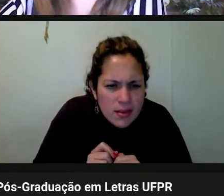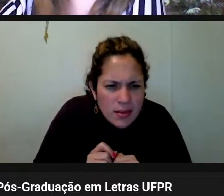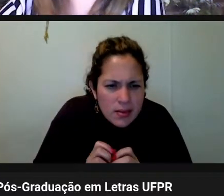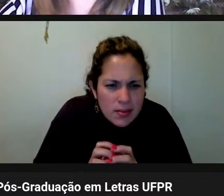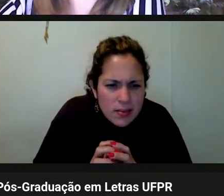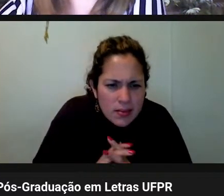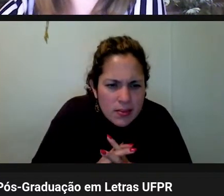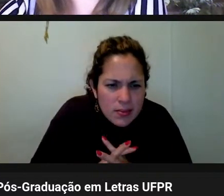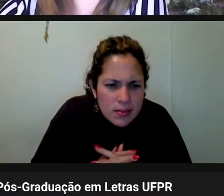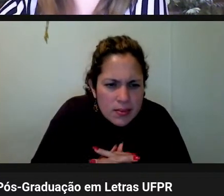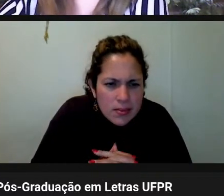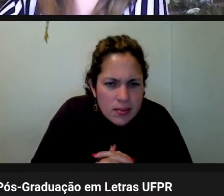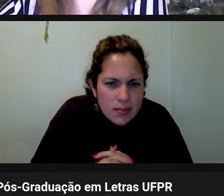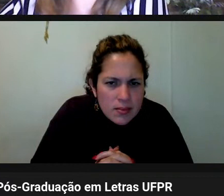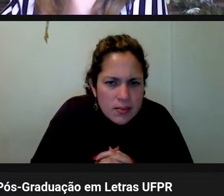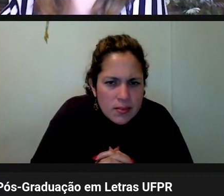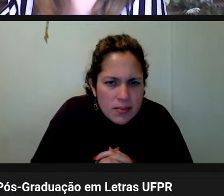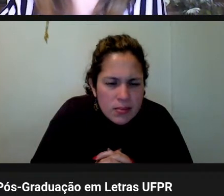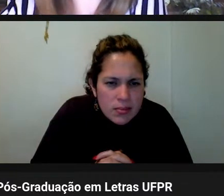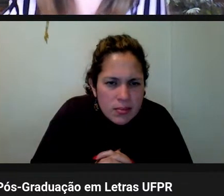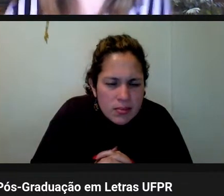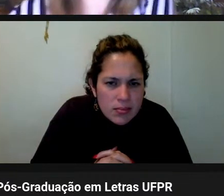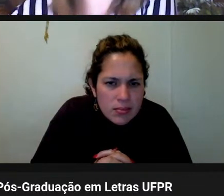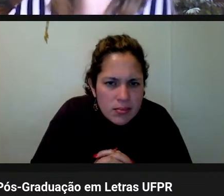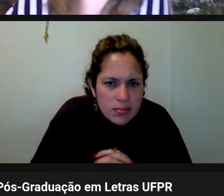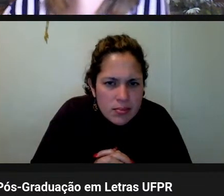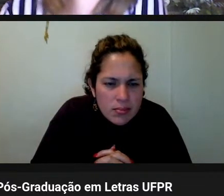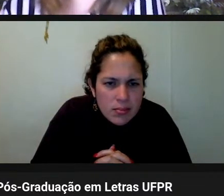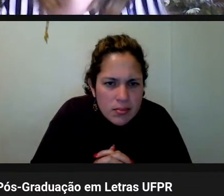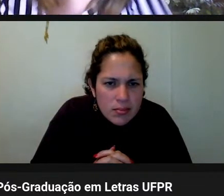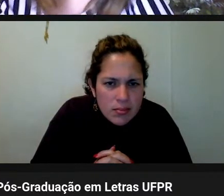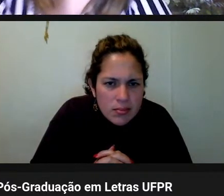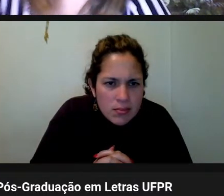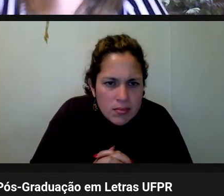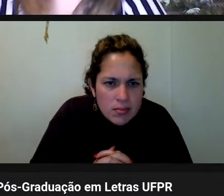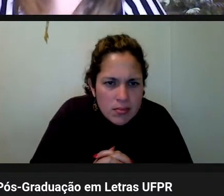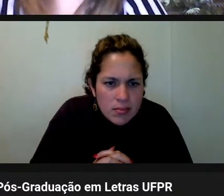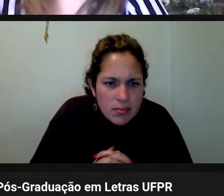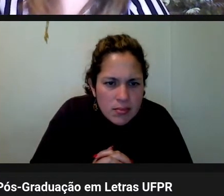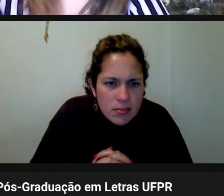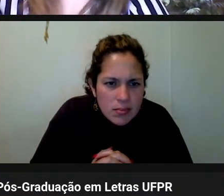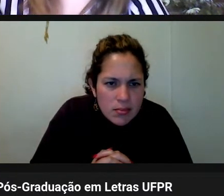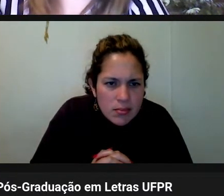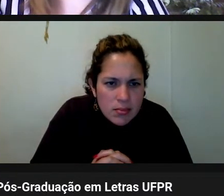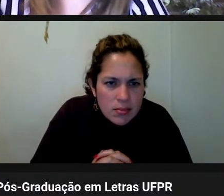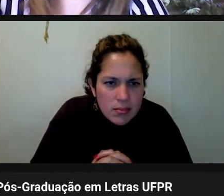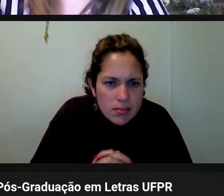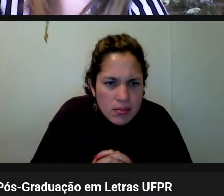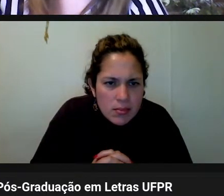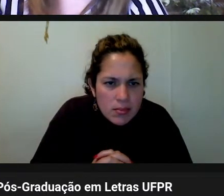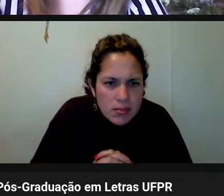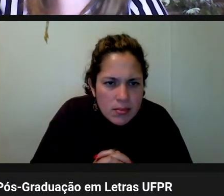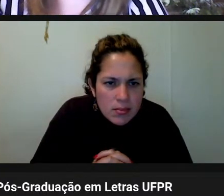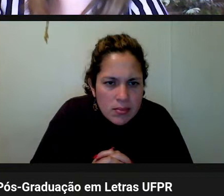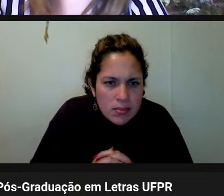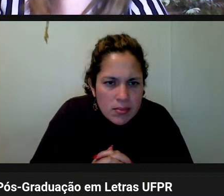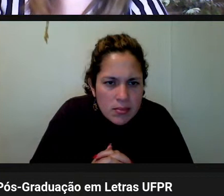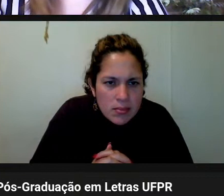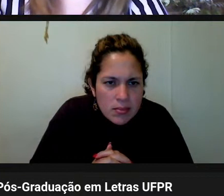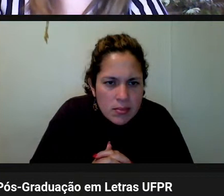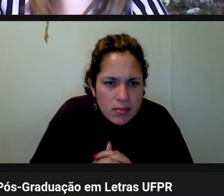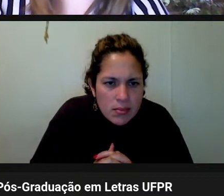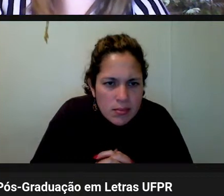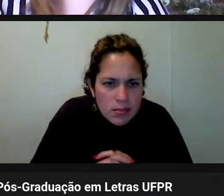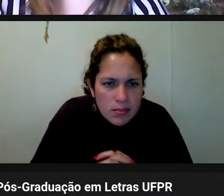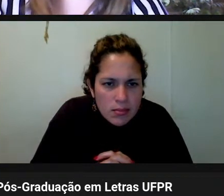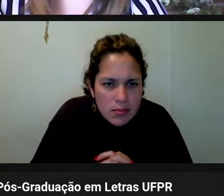już niczego nie oznacza, ale w momencie, gdy kogoś kiedyś tak nazwano, no to z pewnością można szukać podstawy gdzieś na przykład w